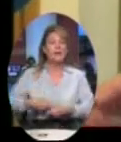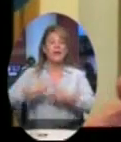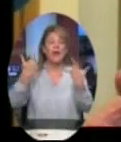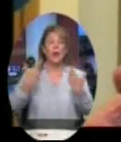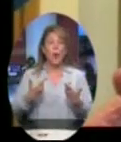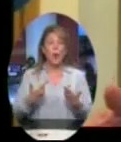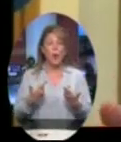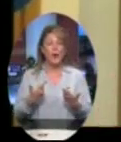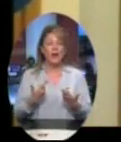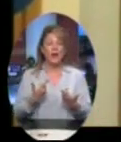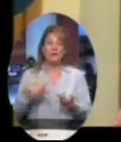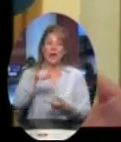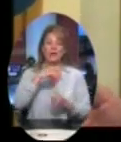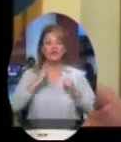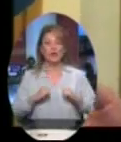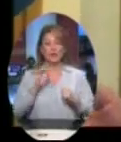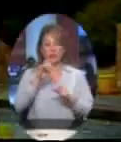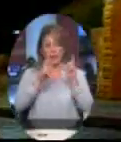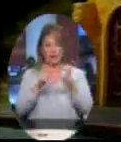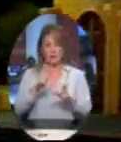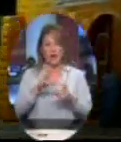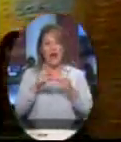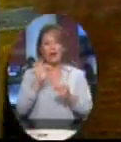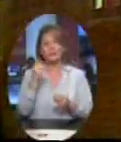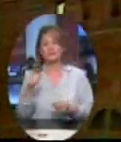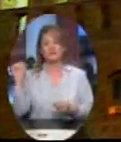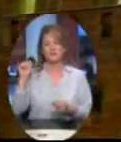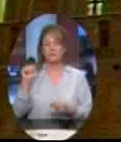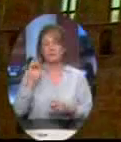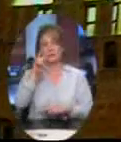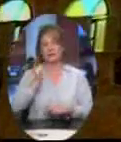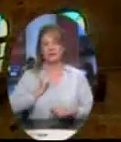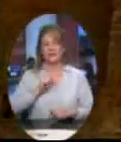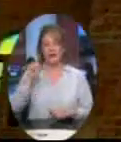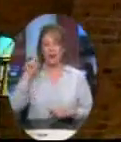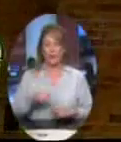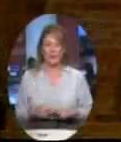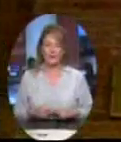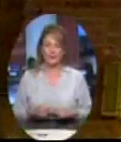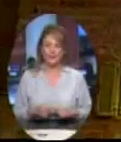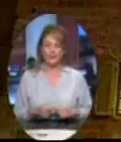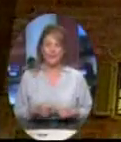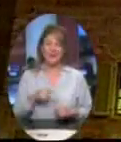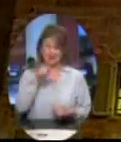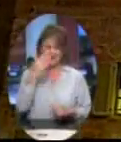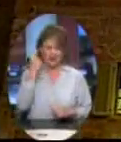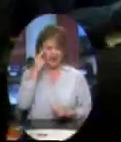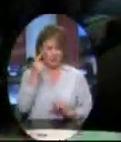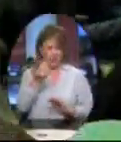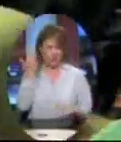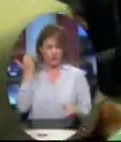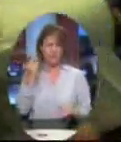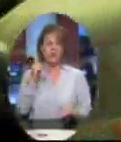של אזרחי ישראל, והכל בכדי להשתמט מגיוס. ולמרות שהדברים היו ידועים עוד בטרם כינוס הוועדה, היא בכל